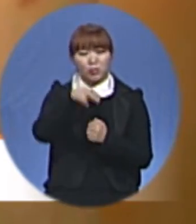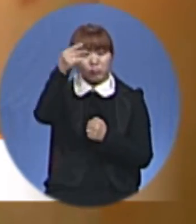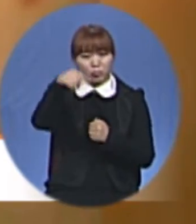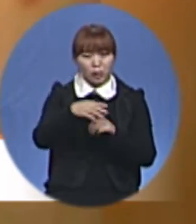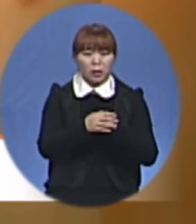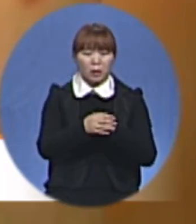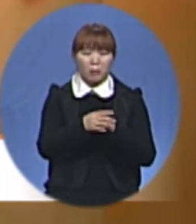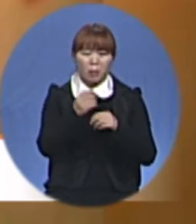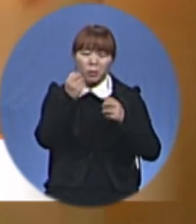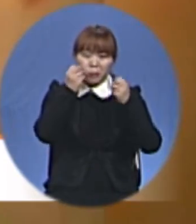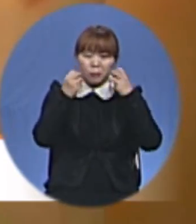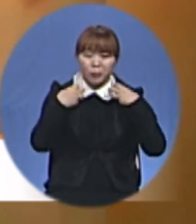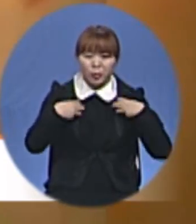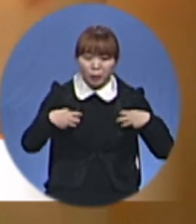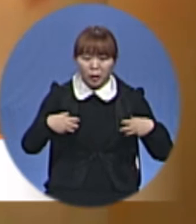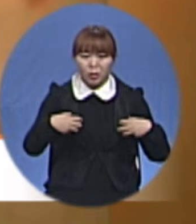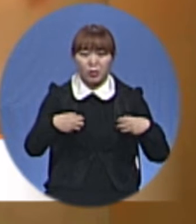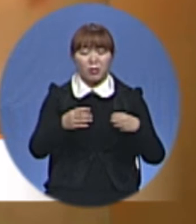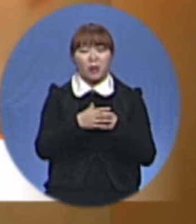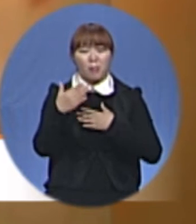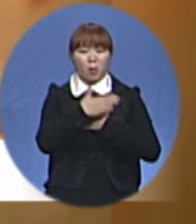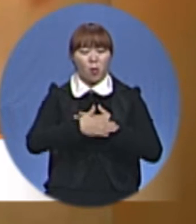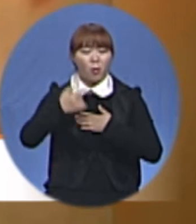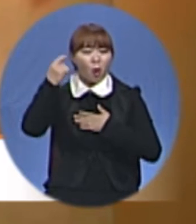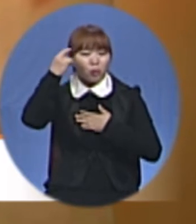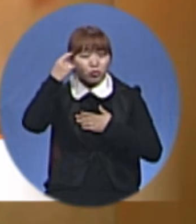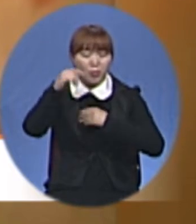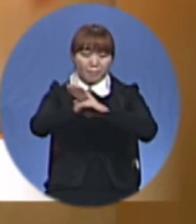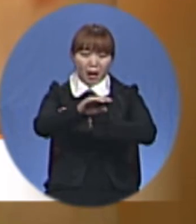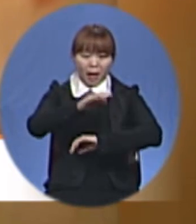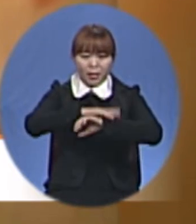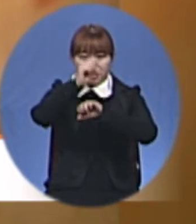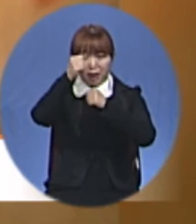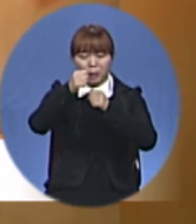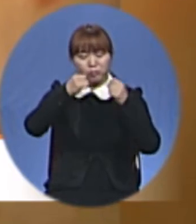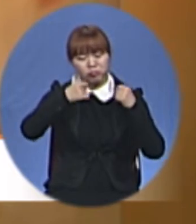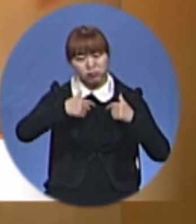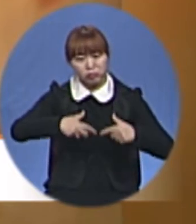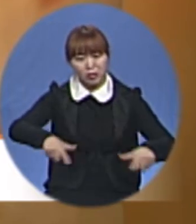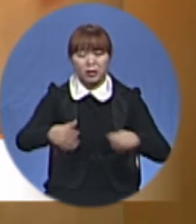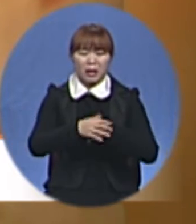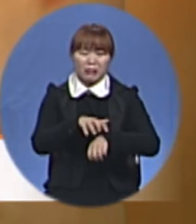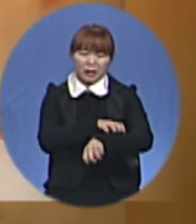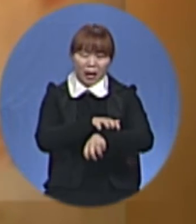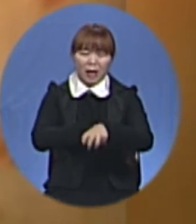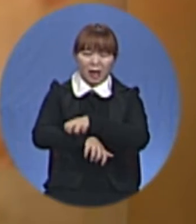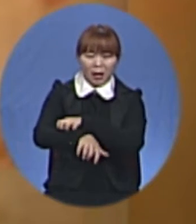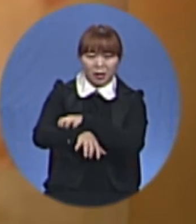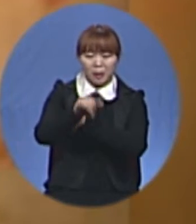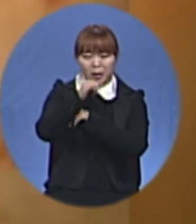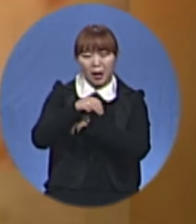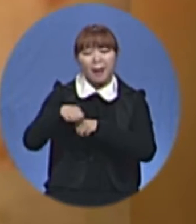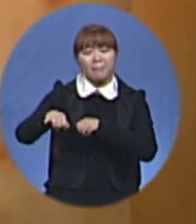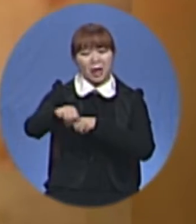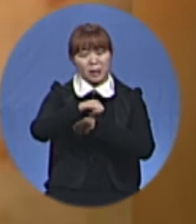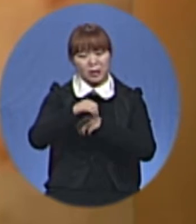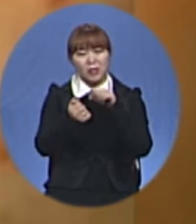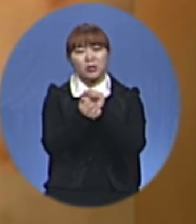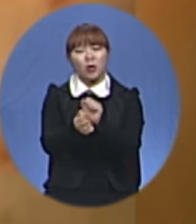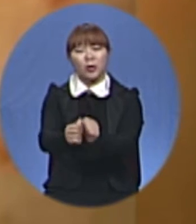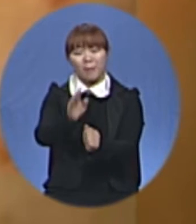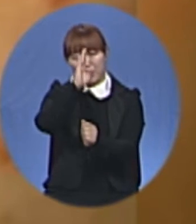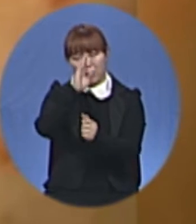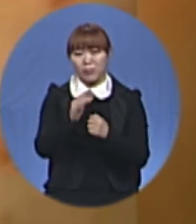수두는 작은 물집 모양의 발진이 몸통에서 얼굴, 팔, 다리 등으로 퍼지며 가려움을 동반하는 바이러스성